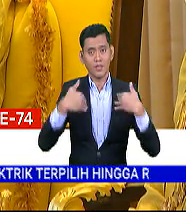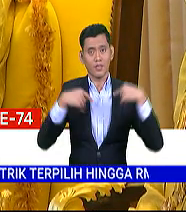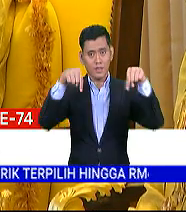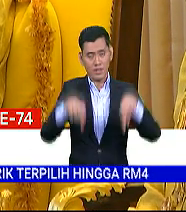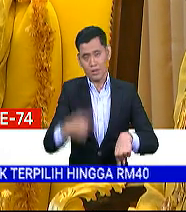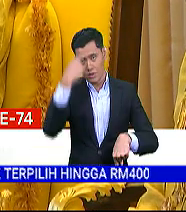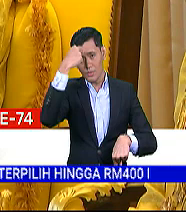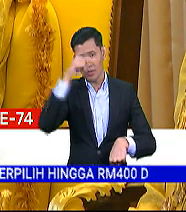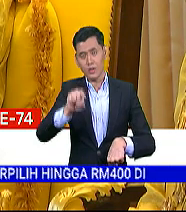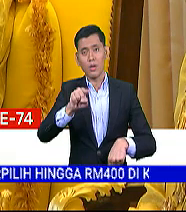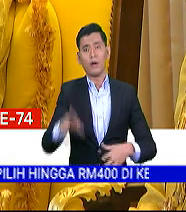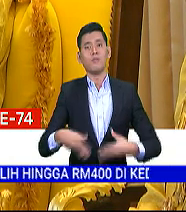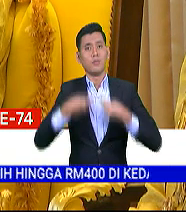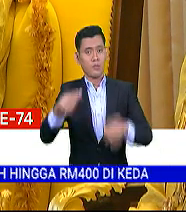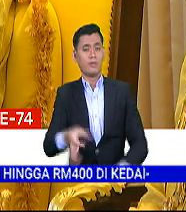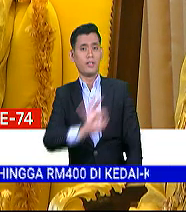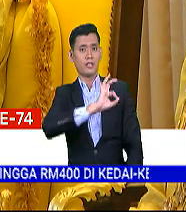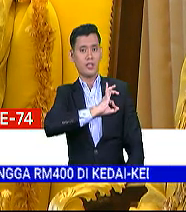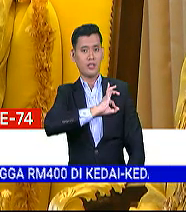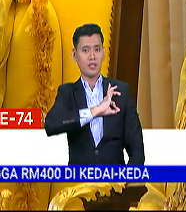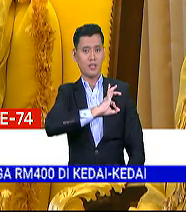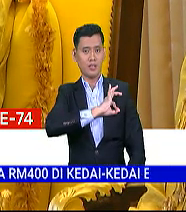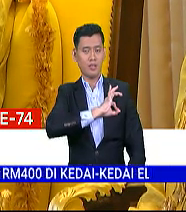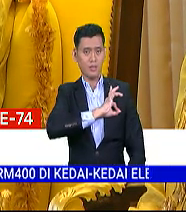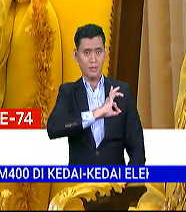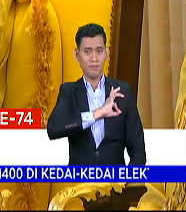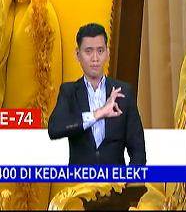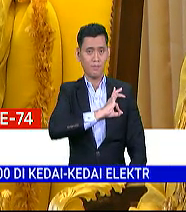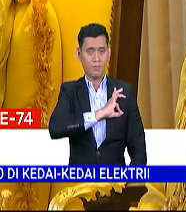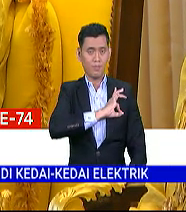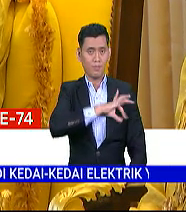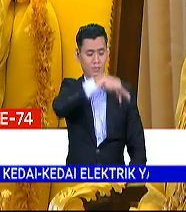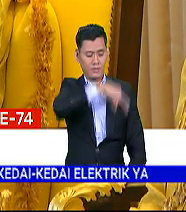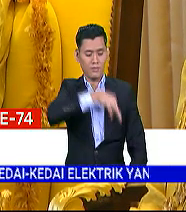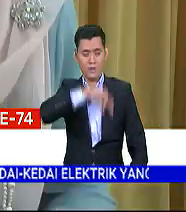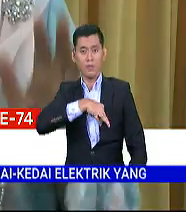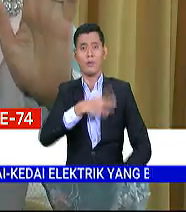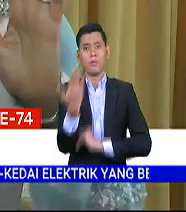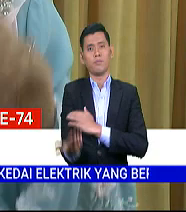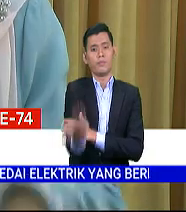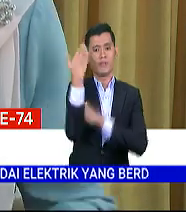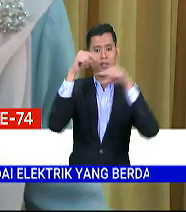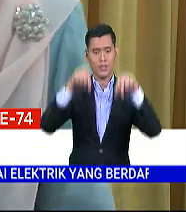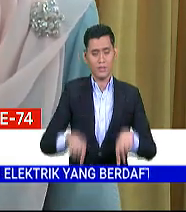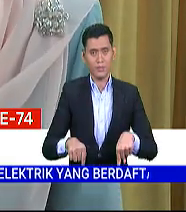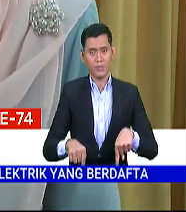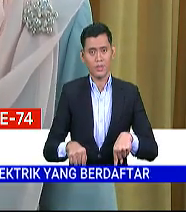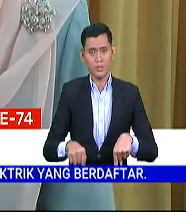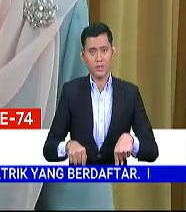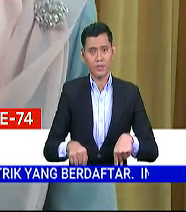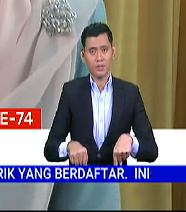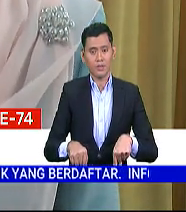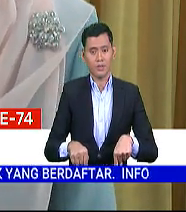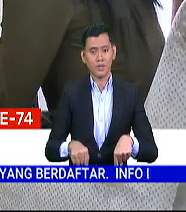istiadat pengurniaan darjah kebesaran bintang dan pingat pada pagi ini. Adinda Baginda